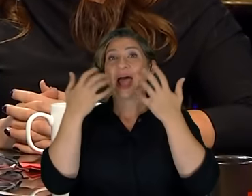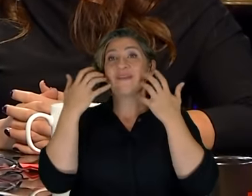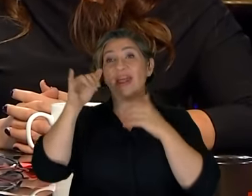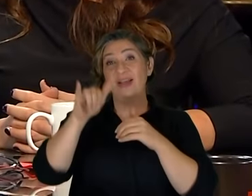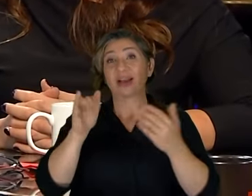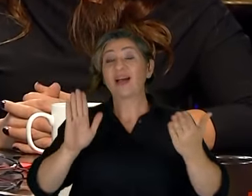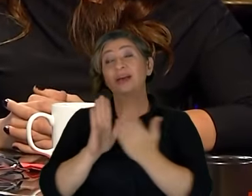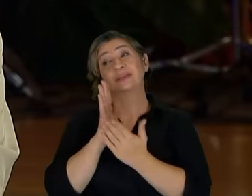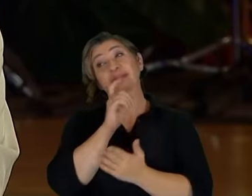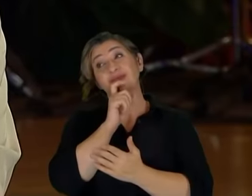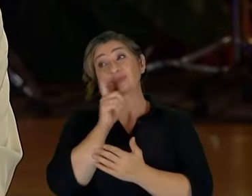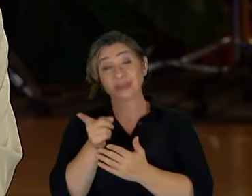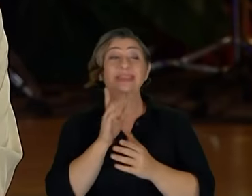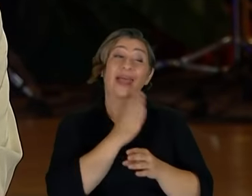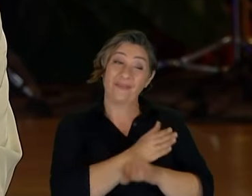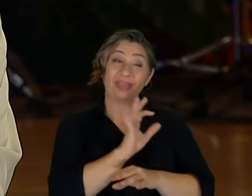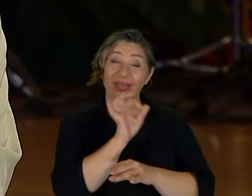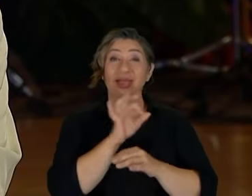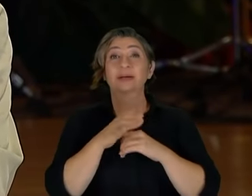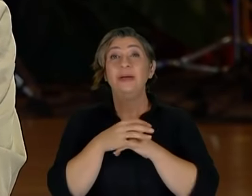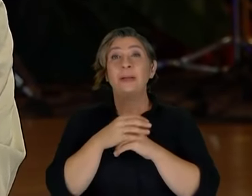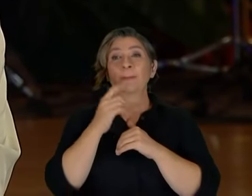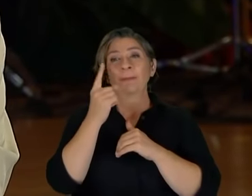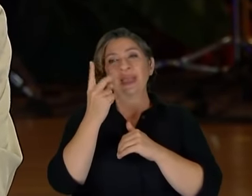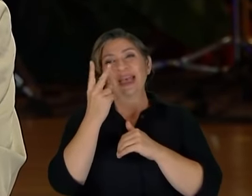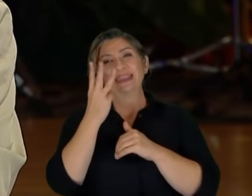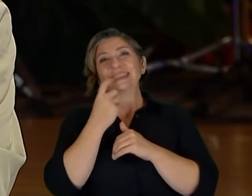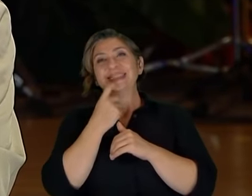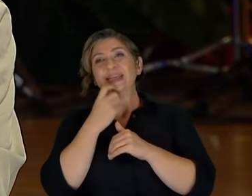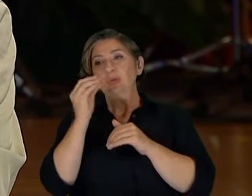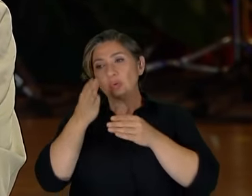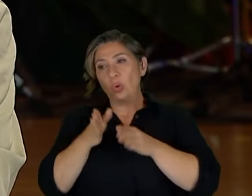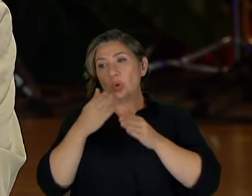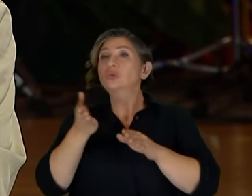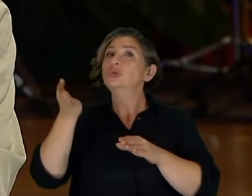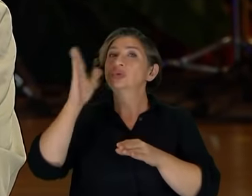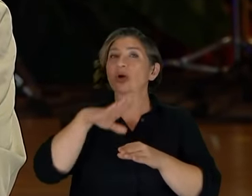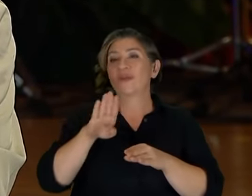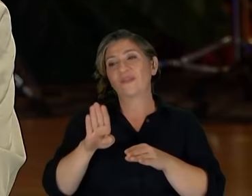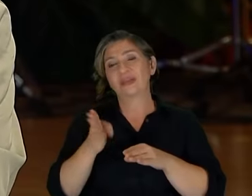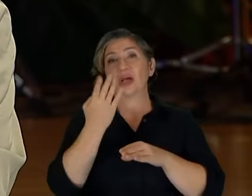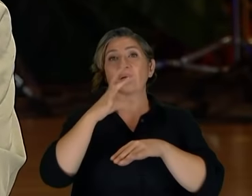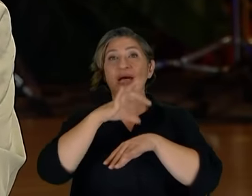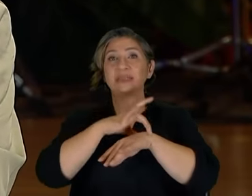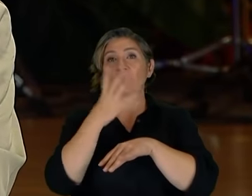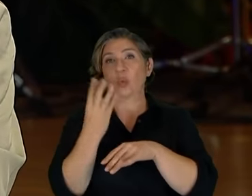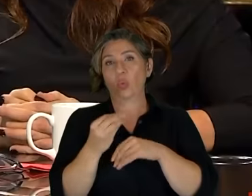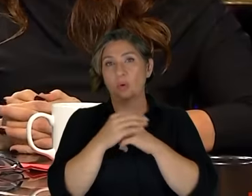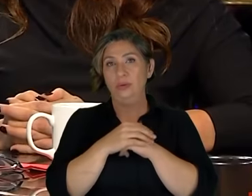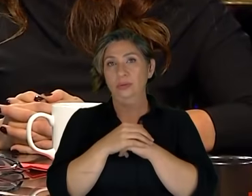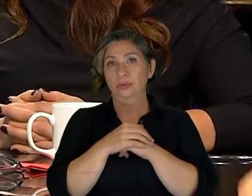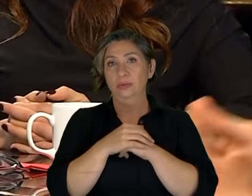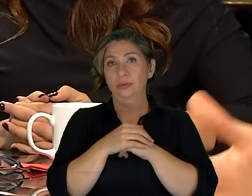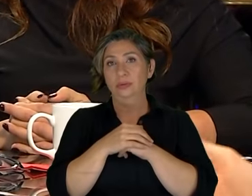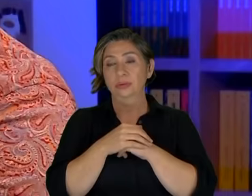aykırı. Kesinlikle. Peki ama galiba şey yapıyorlar değil mi? Birkaç sene çocukları oluyor filan, ondan sonra vazgeçiyor. Sonra hastalık da oluyor.